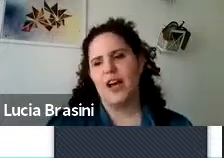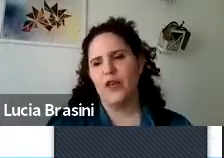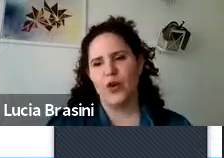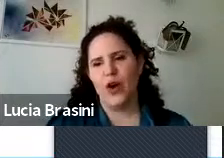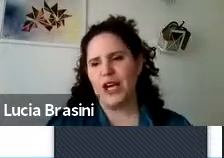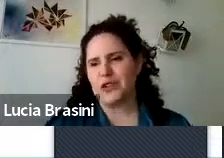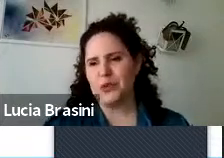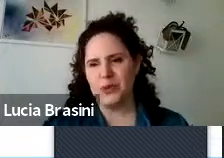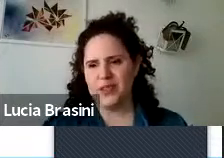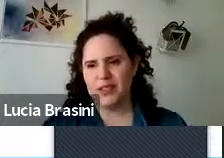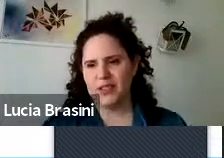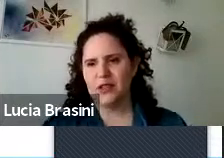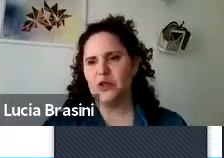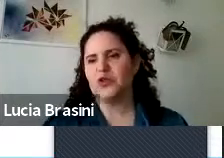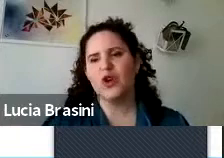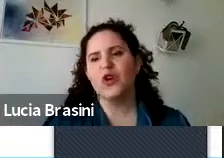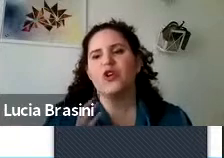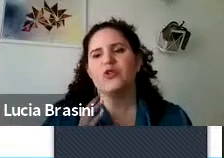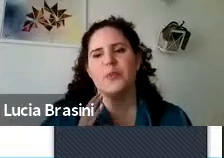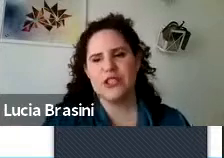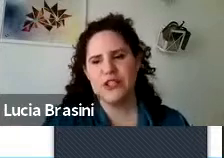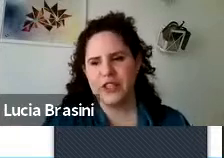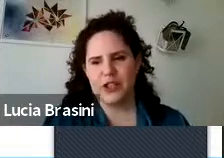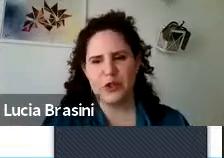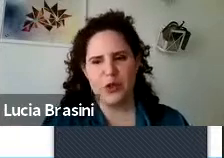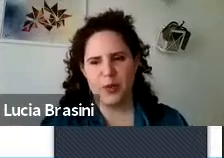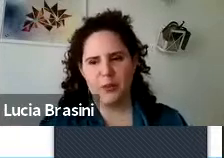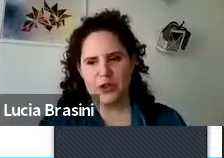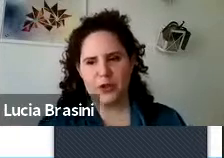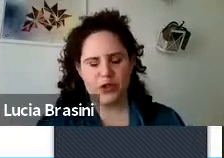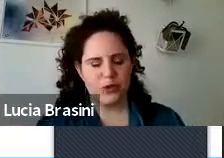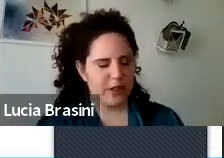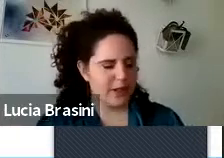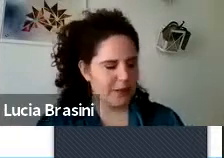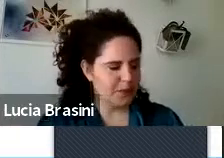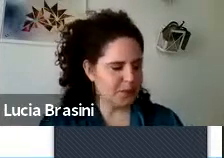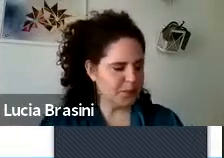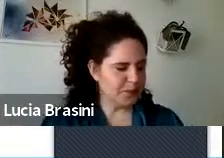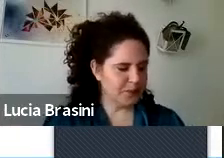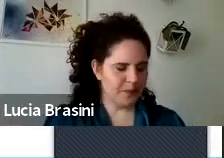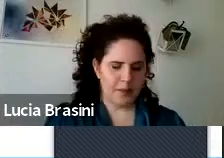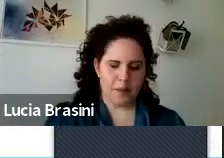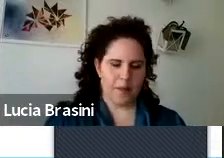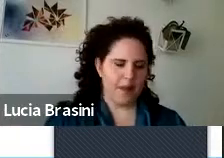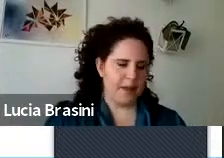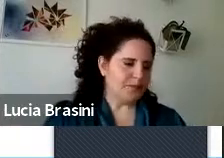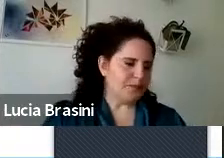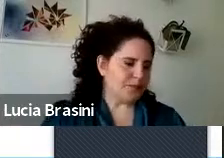soluzioni servono a tutti, non sono specifiche solo per le persone sorde.